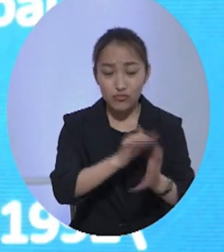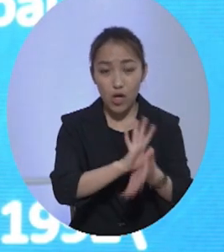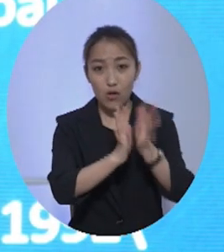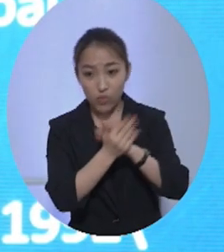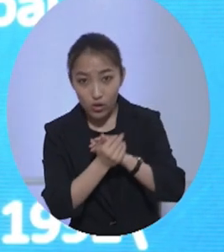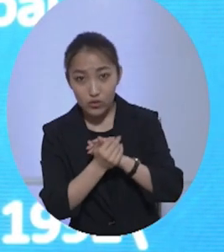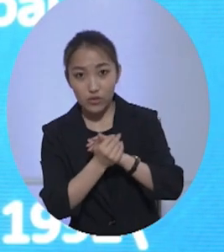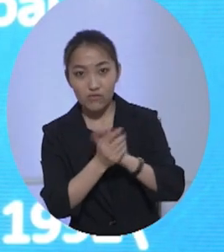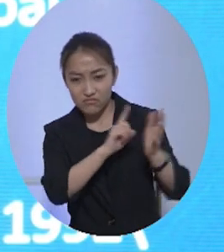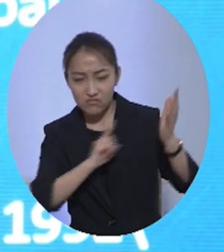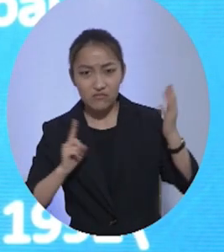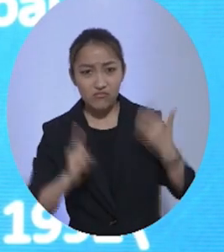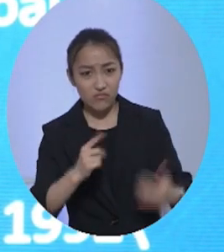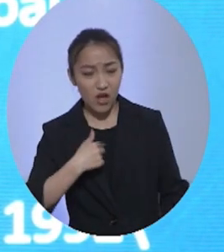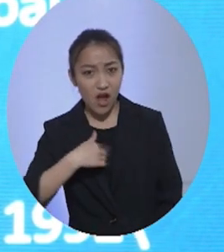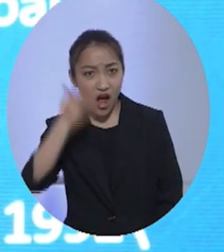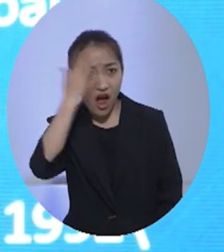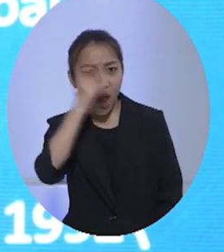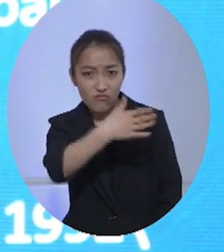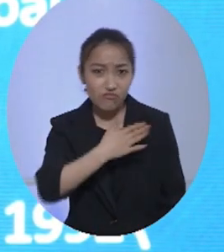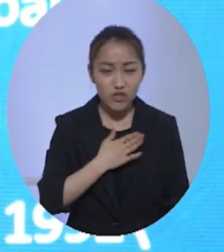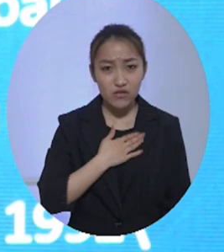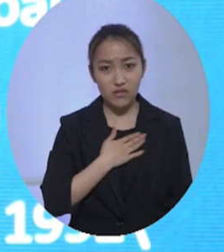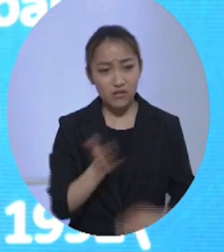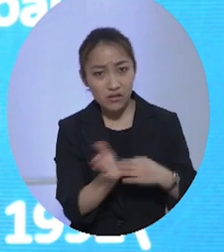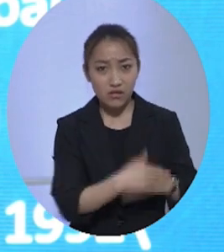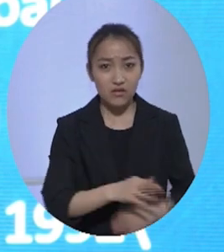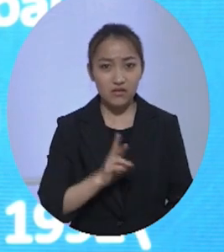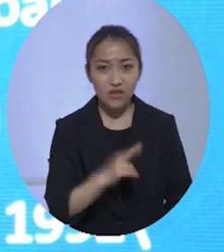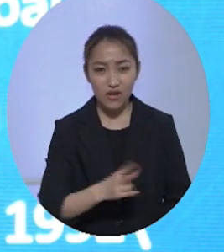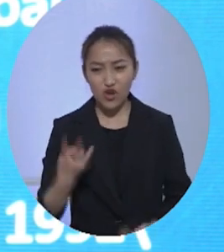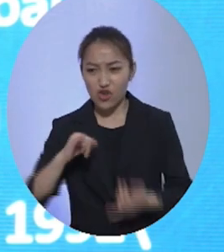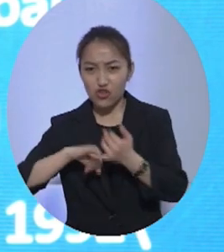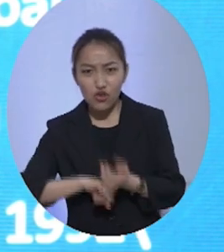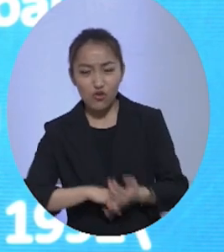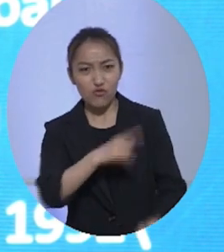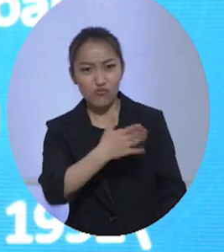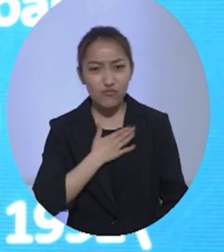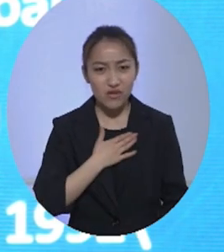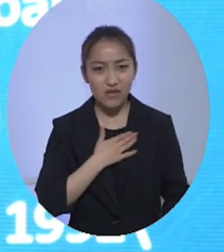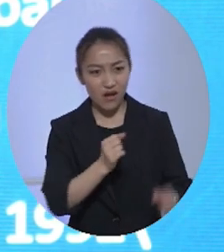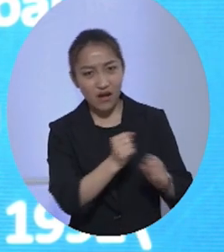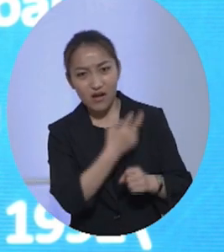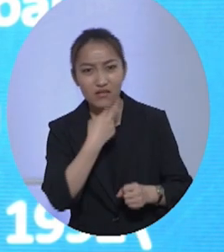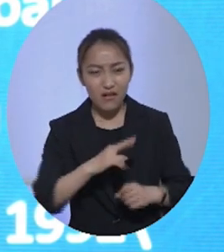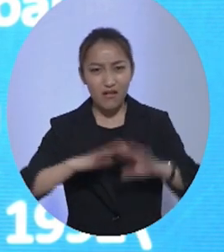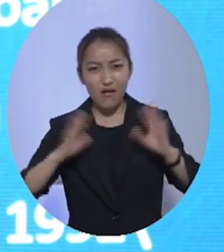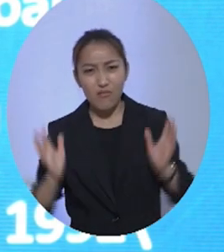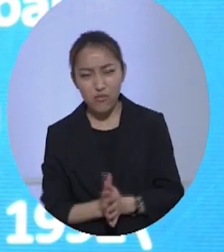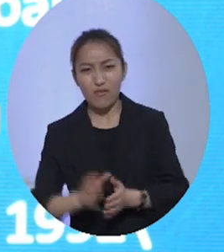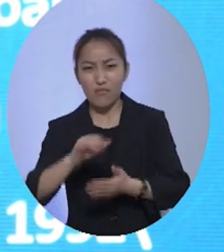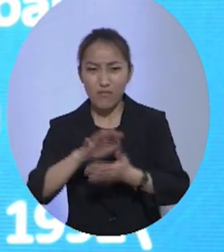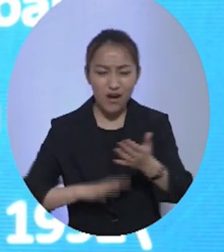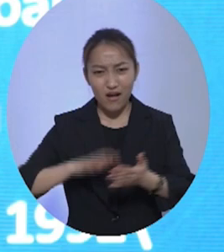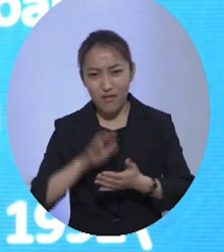нэхсэн хүүгийнхаа амийг нэхсэн тийм үү нөхрийнхаа амийг нэхсэн хүмүүсийн загтал өргөдөл